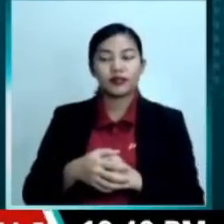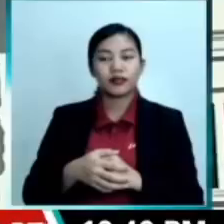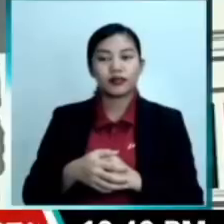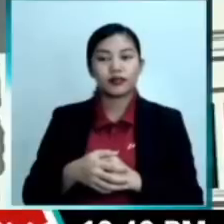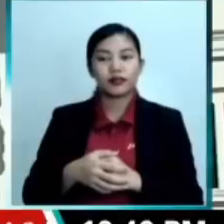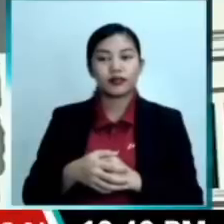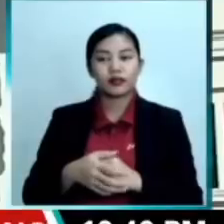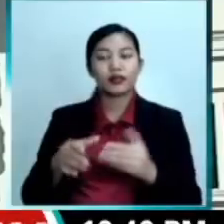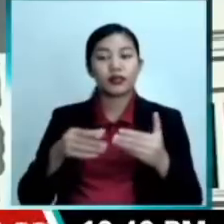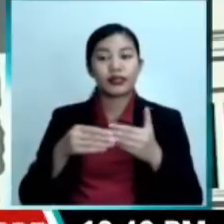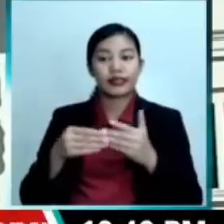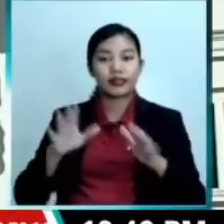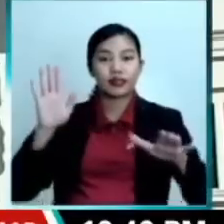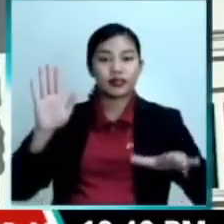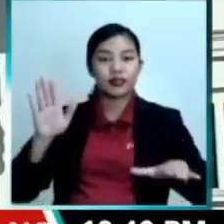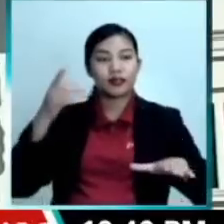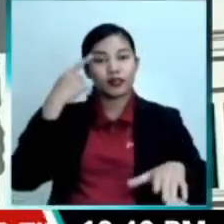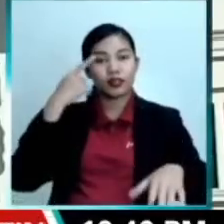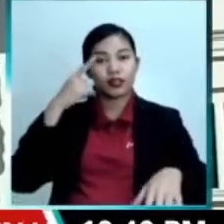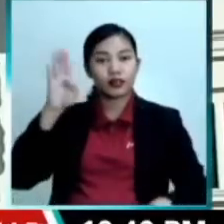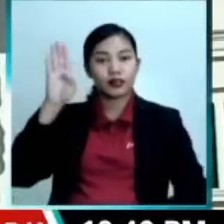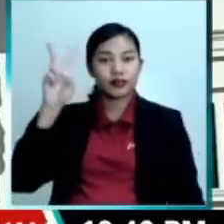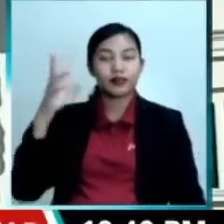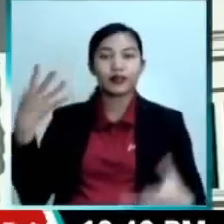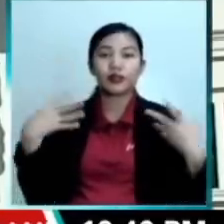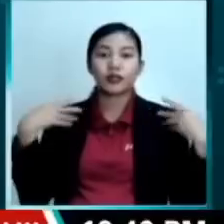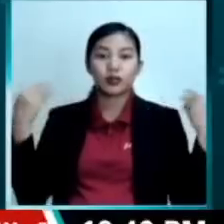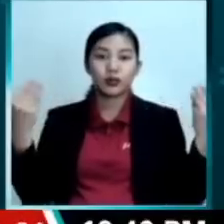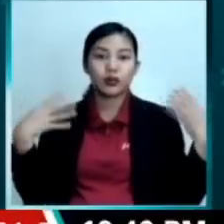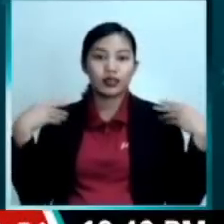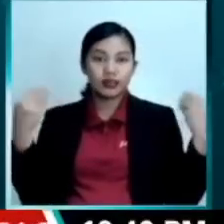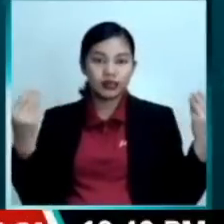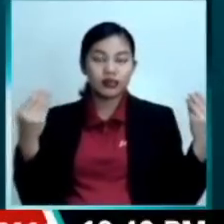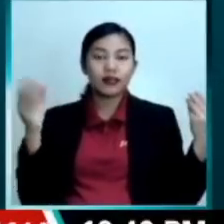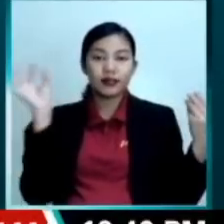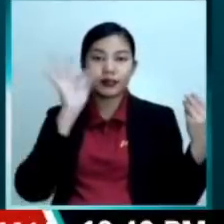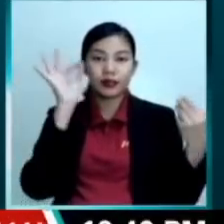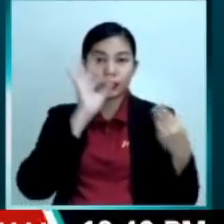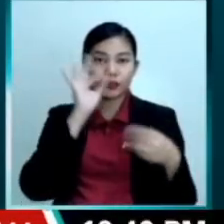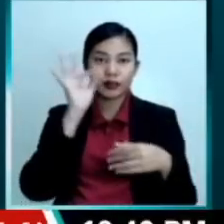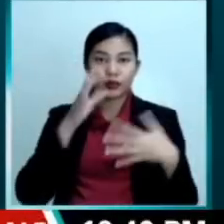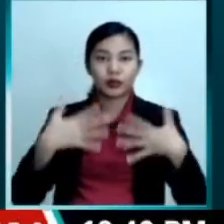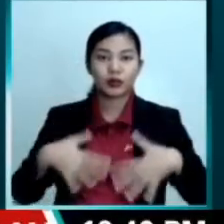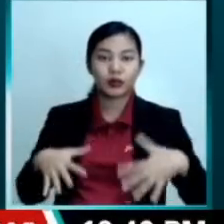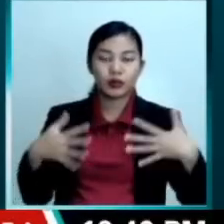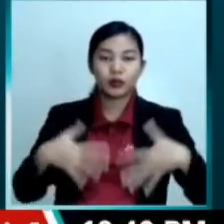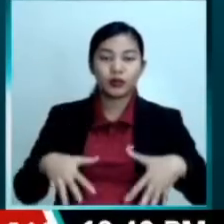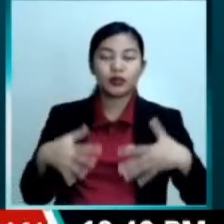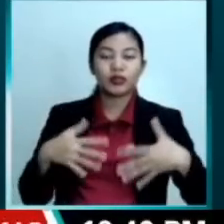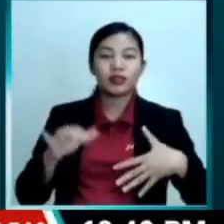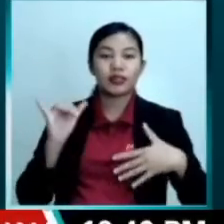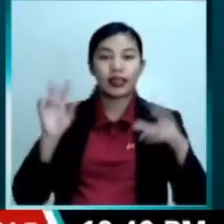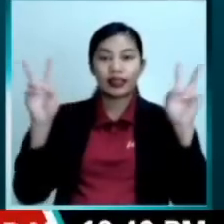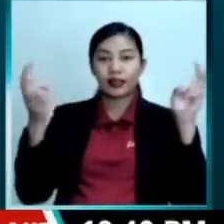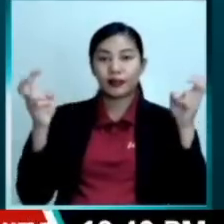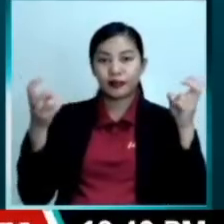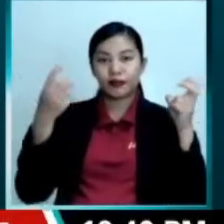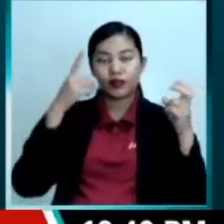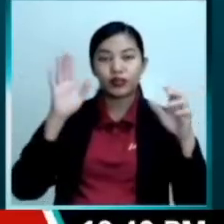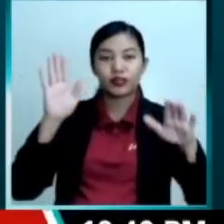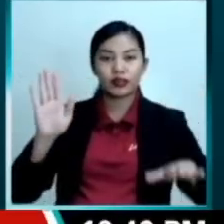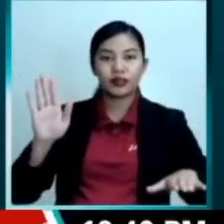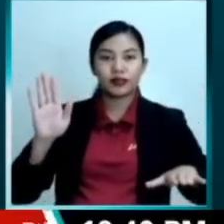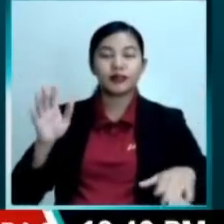Marcos. Filipiniana daw ang magiging tema ng inaugurasyon. The Filipino tradition will definitely be